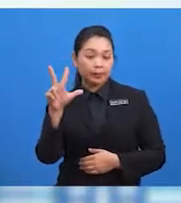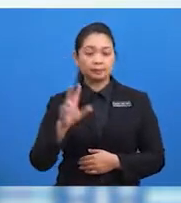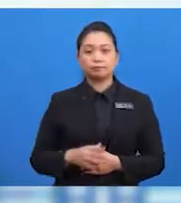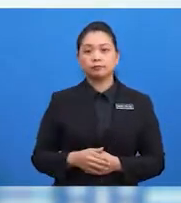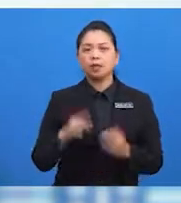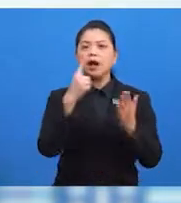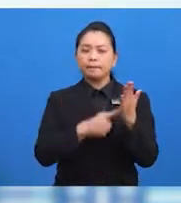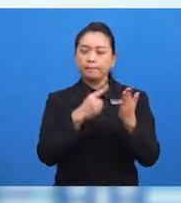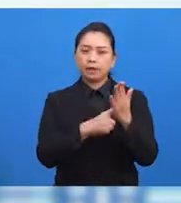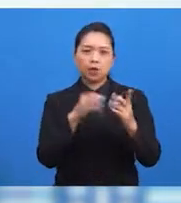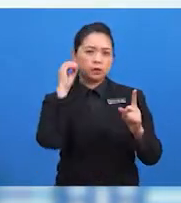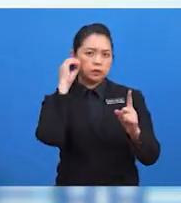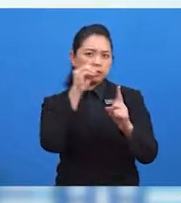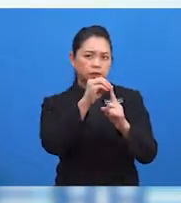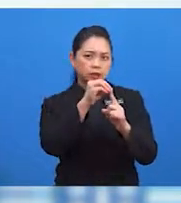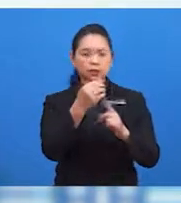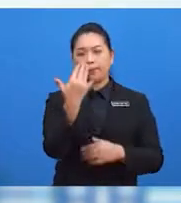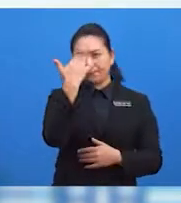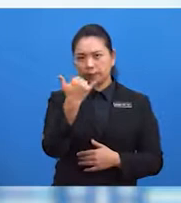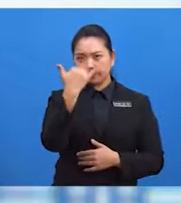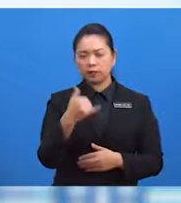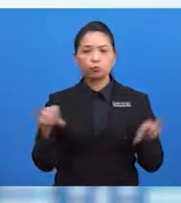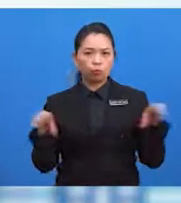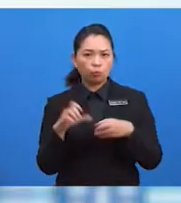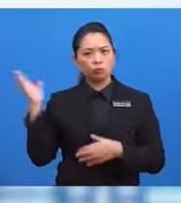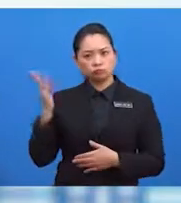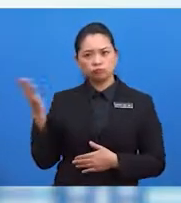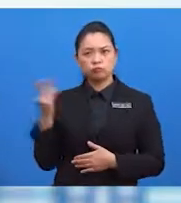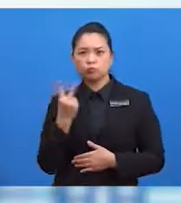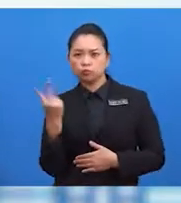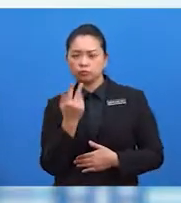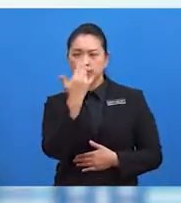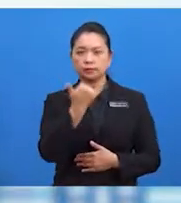Apakah objektif kemudahan ini disediakan?